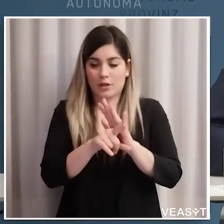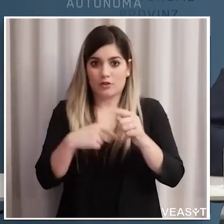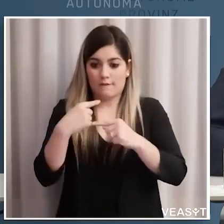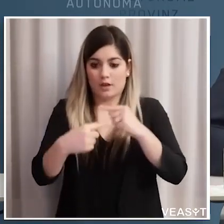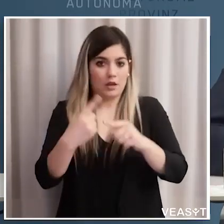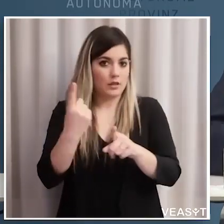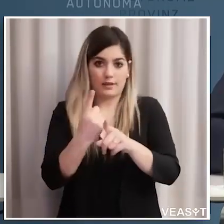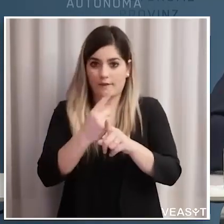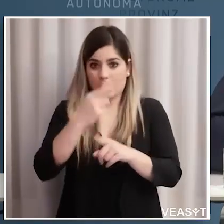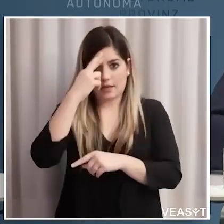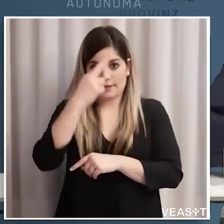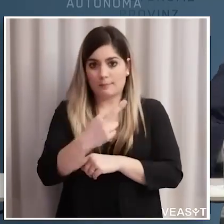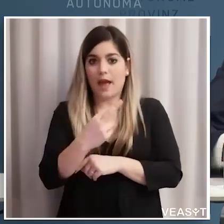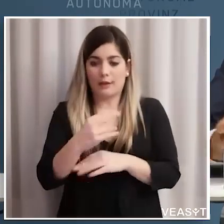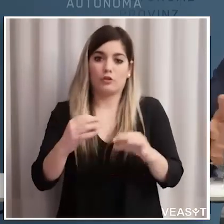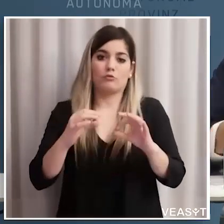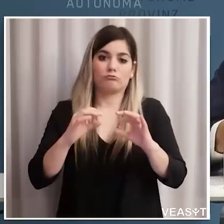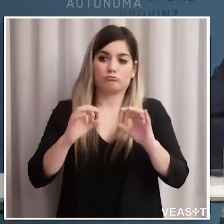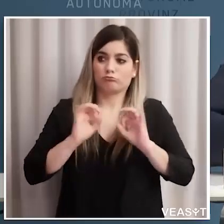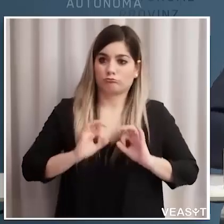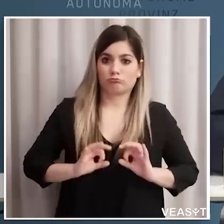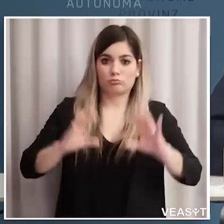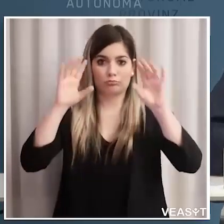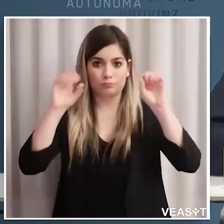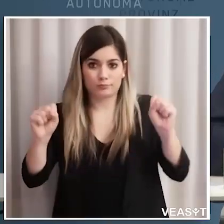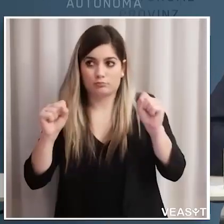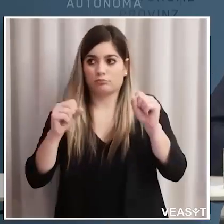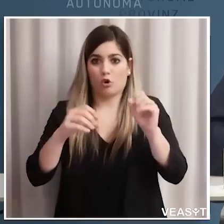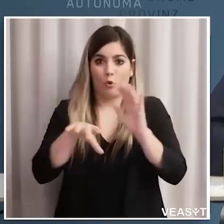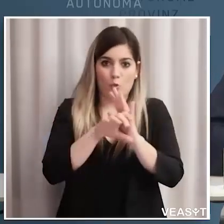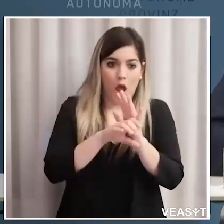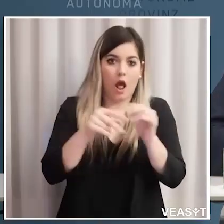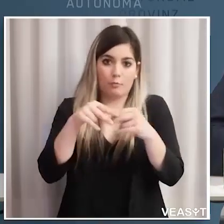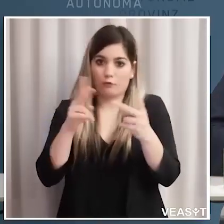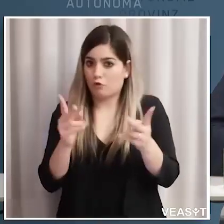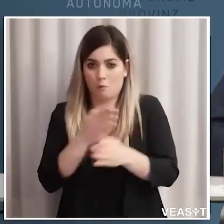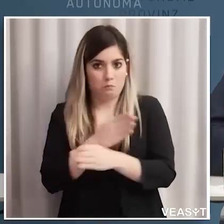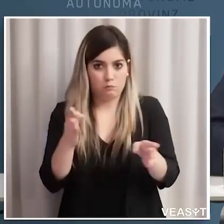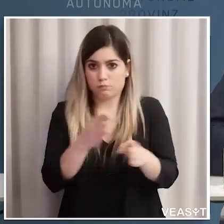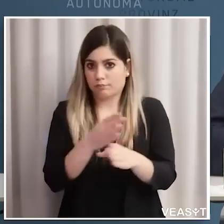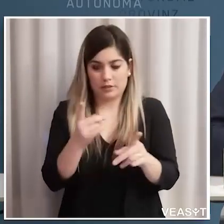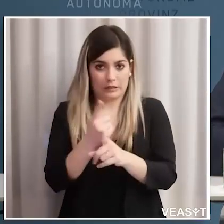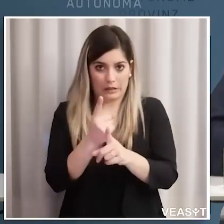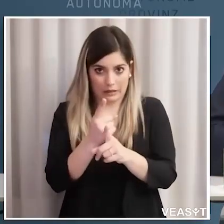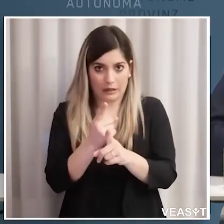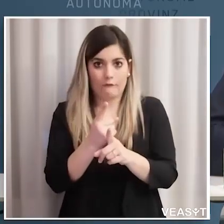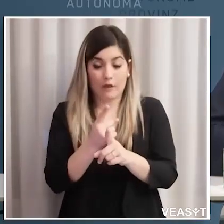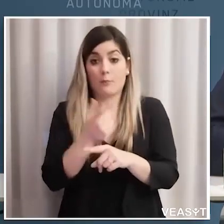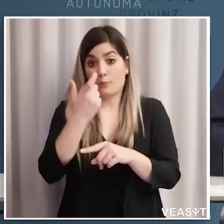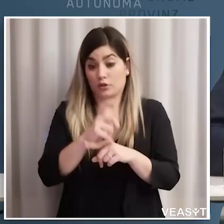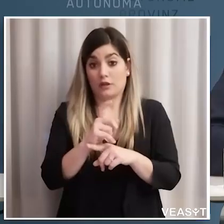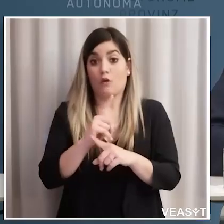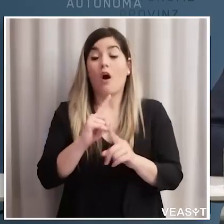dalle forze dell'ordine, che esso siano statali o comunali, provinciali, quel che siano, perché ovviamente finché